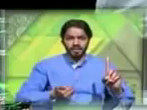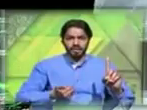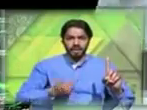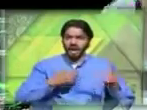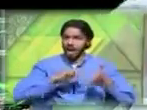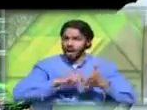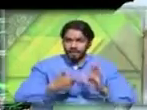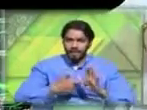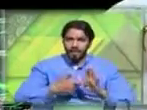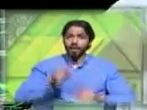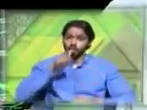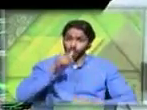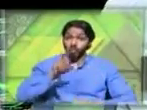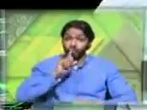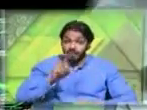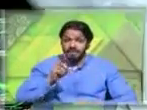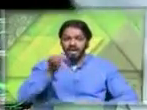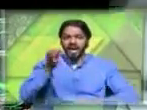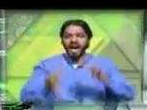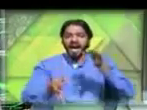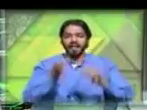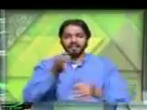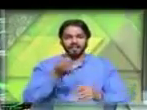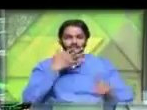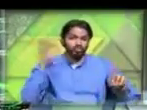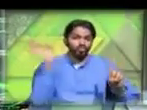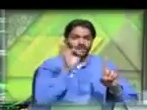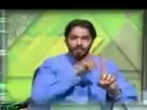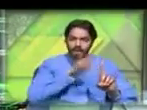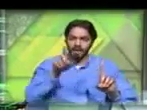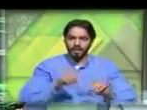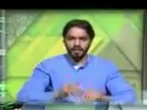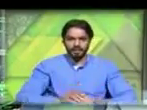جميل. فالحق أحب إلينا من كل شيوخنا،